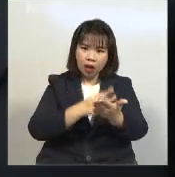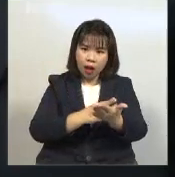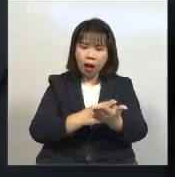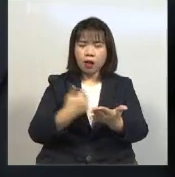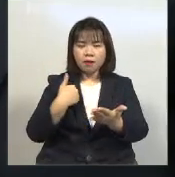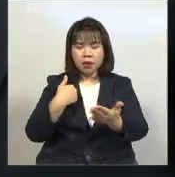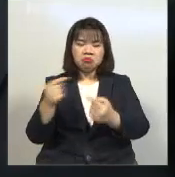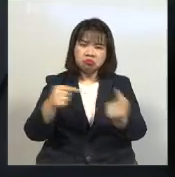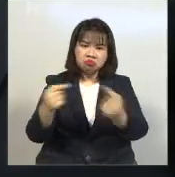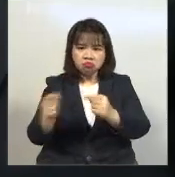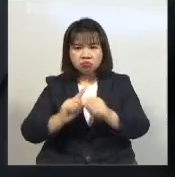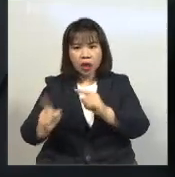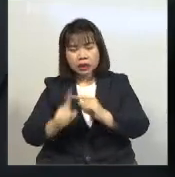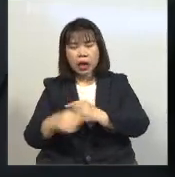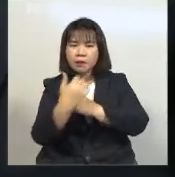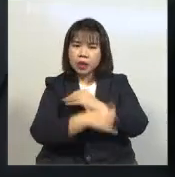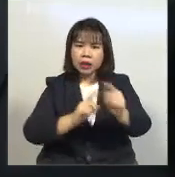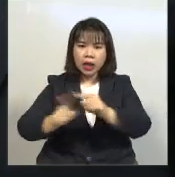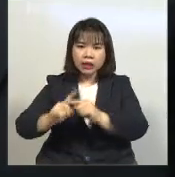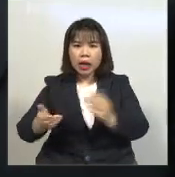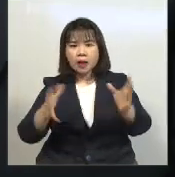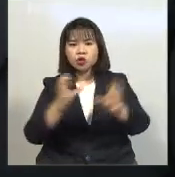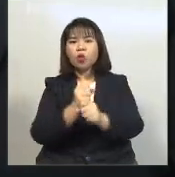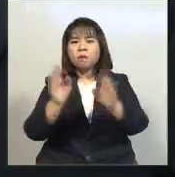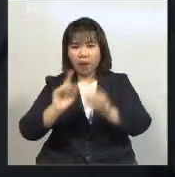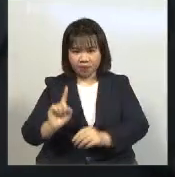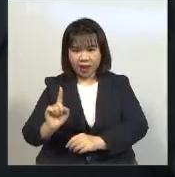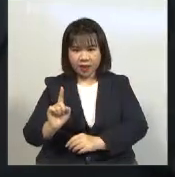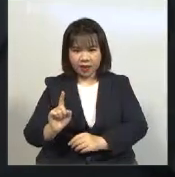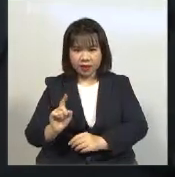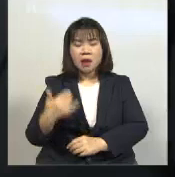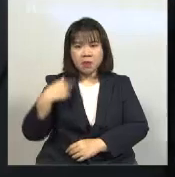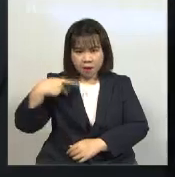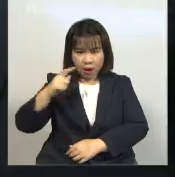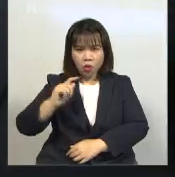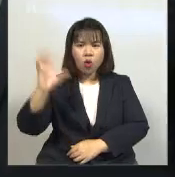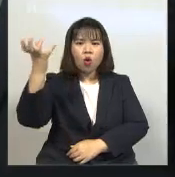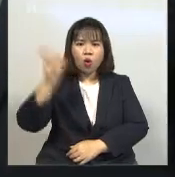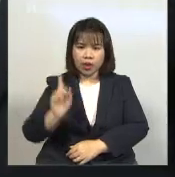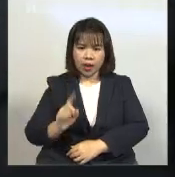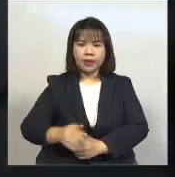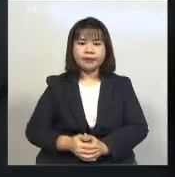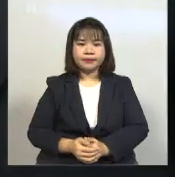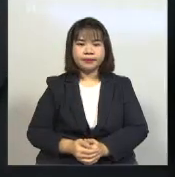งการถกแถลงของชาติต่างๆเนี่ยและผลที่สุดมันควรจะออกมาให้ประโยชน์กับประชาคมโลกยังไง